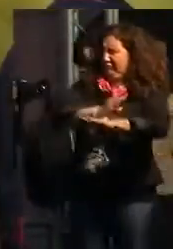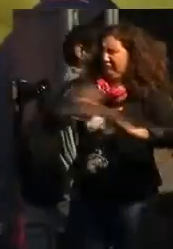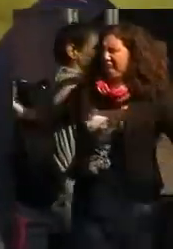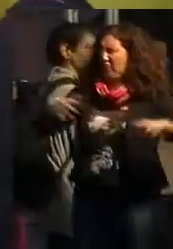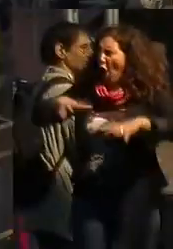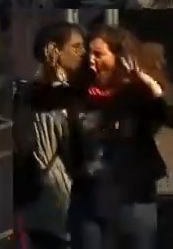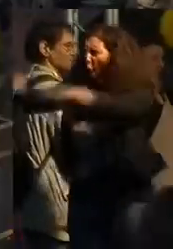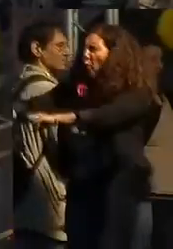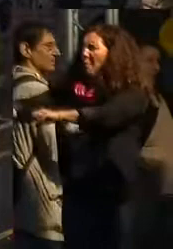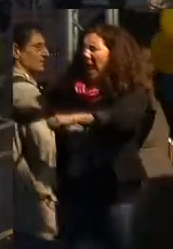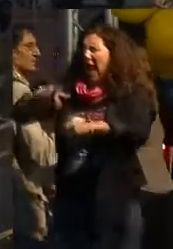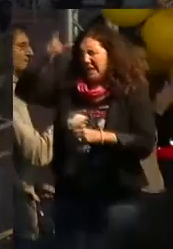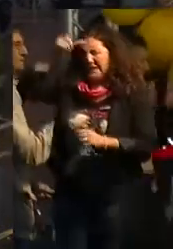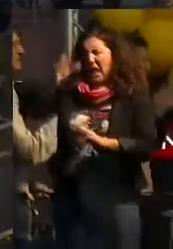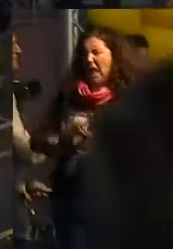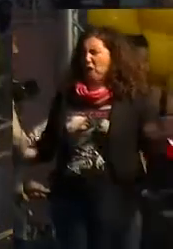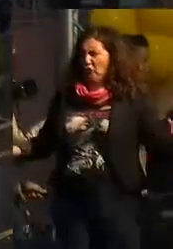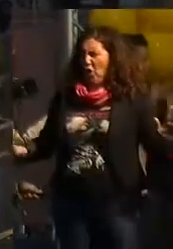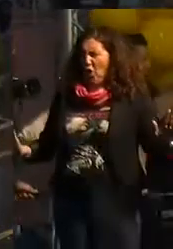loro diritti.